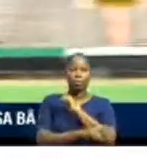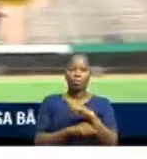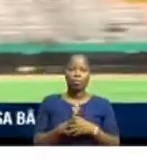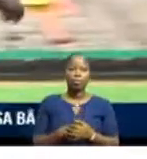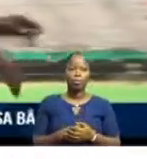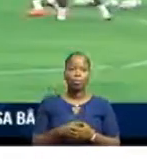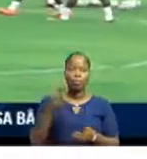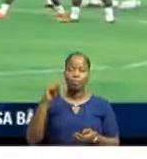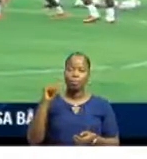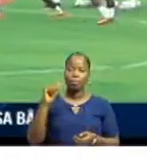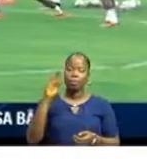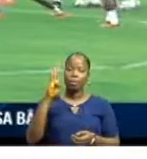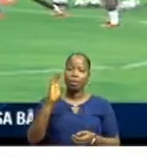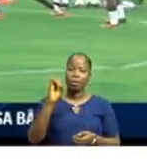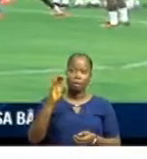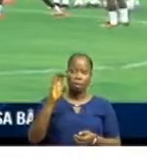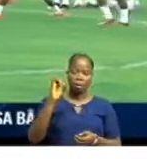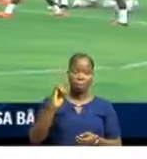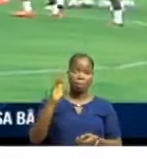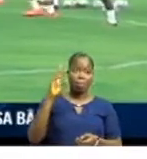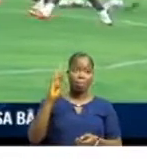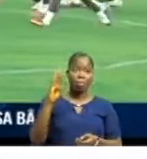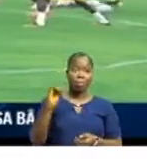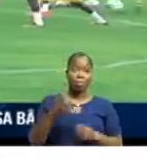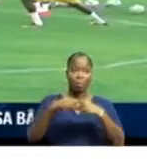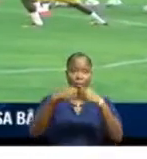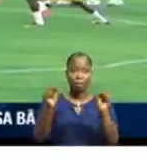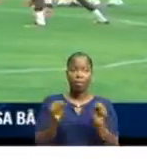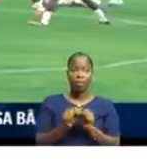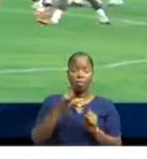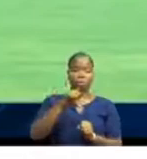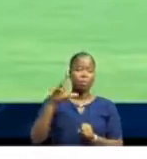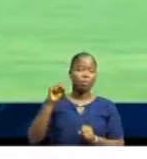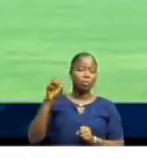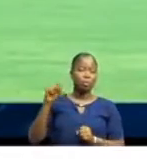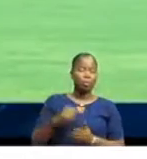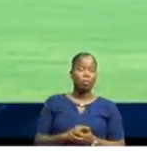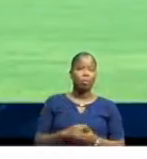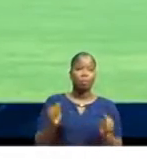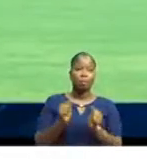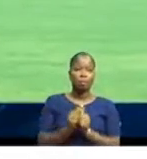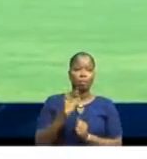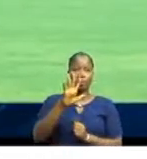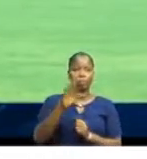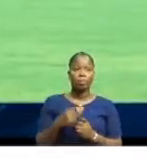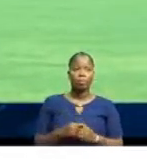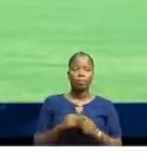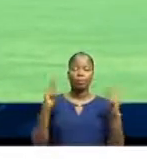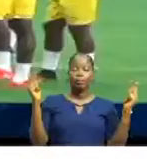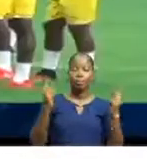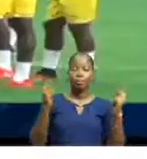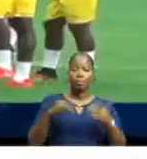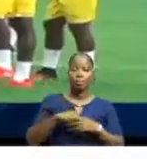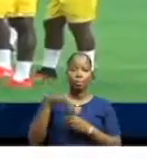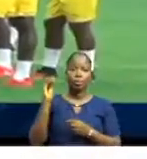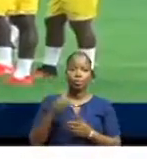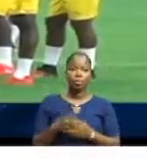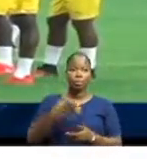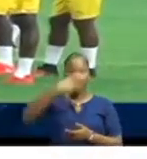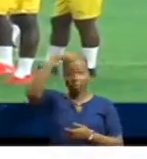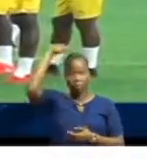ce samedi à 17h30 au simple et pour ceux des seniors avec cinq victoires en autant de sorties les lions